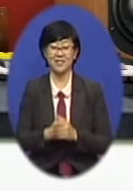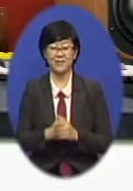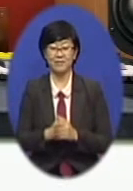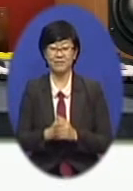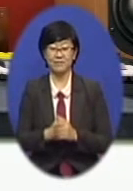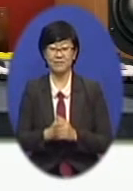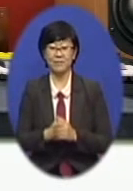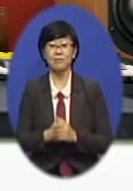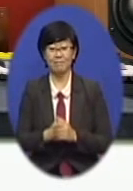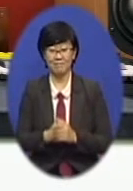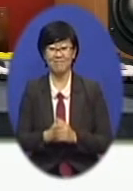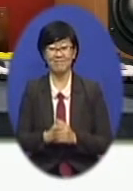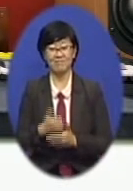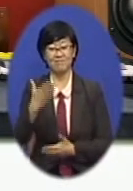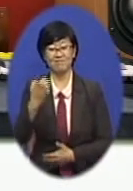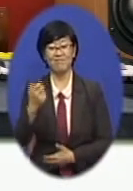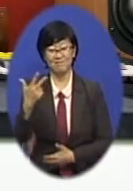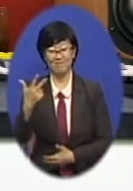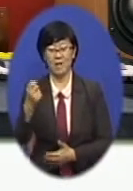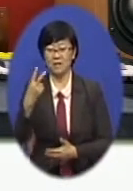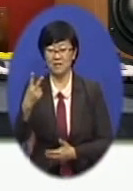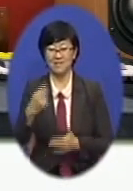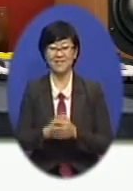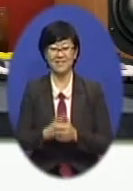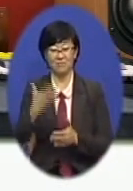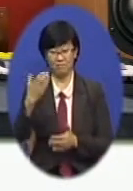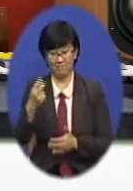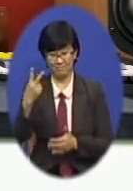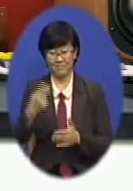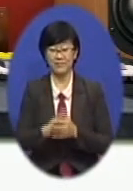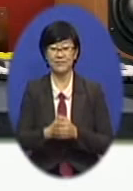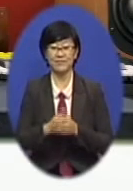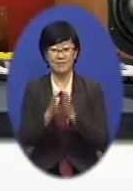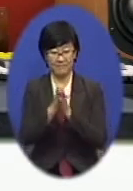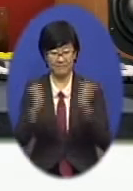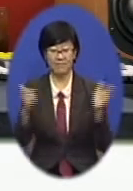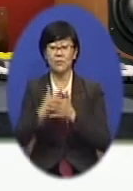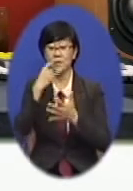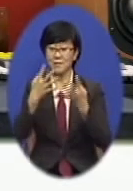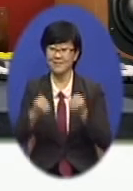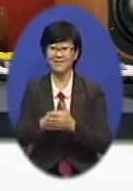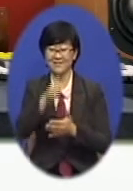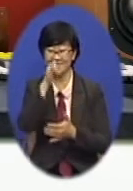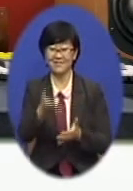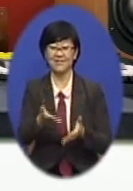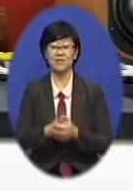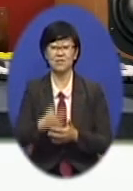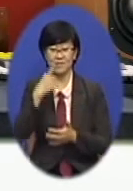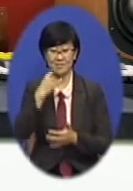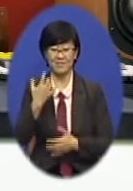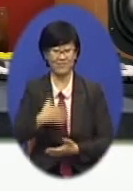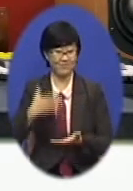어! 자, 몇 표? 92표입니다. 92표. 예. 시작이니까요. 어머니 많이 나오셨죠? 그러니까